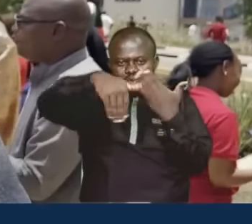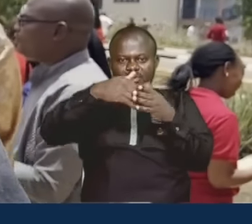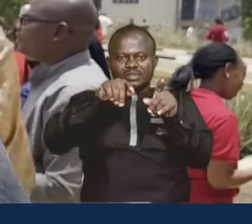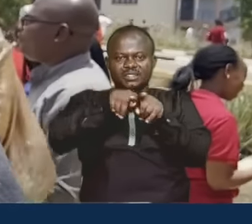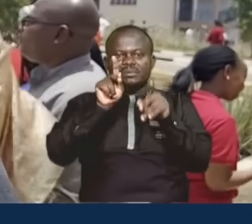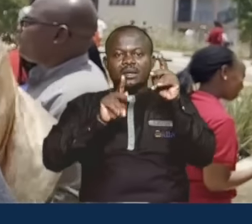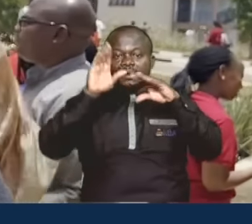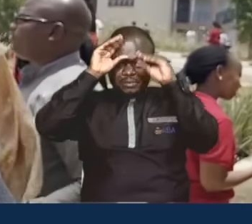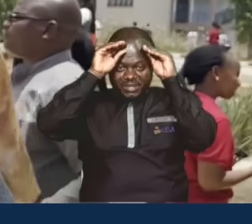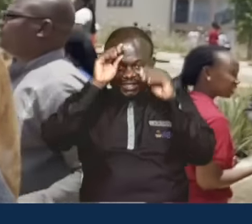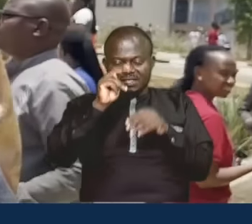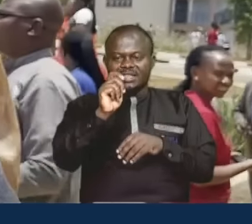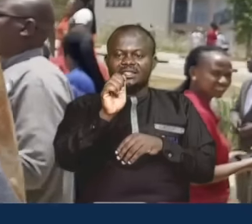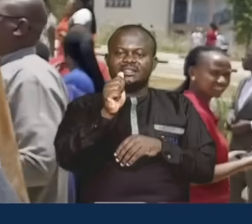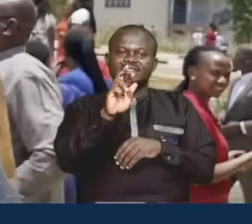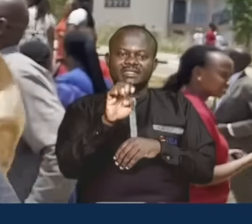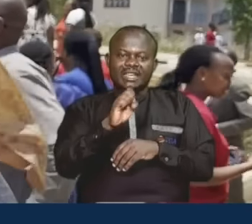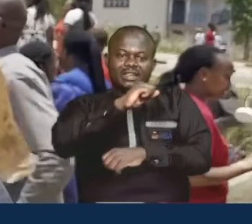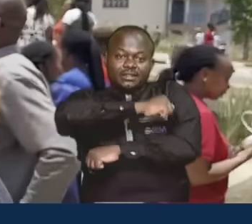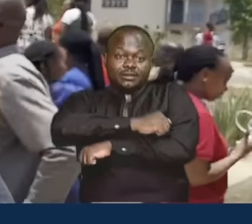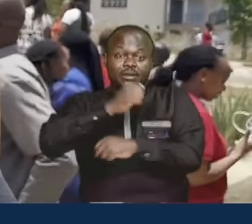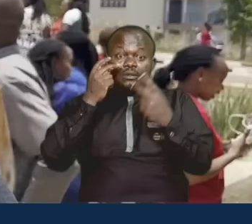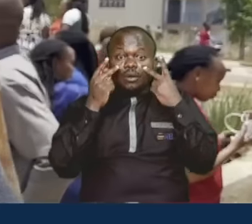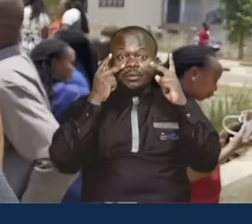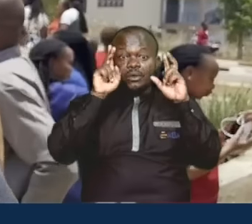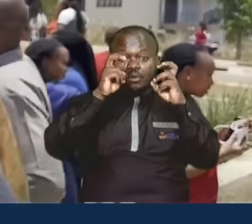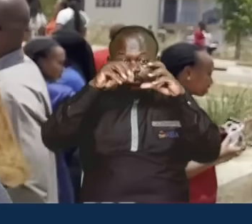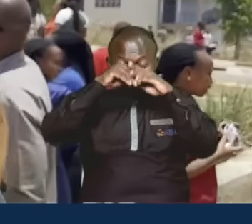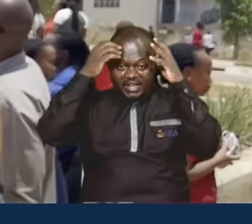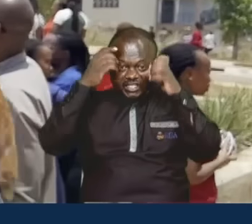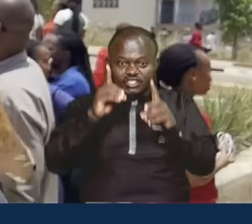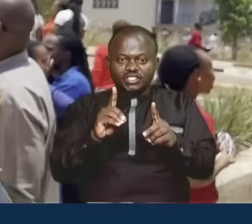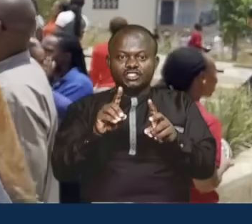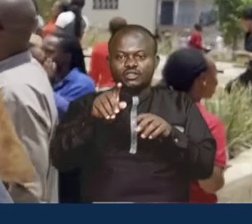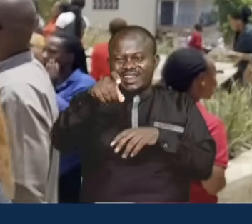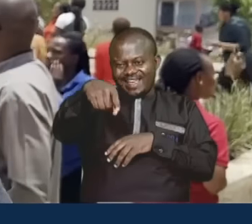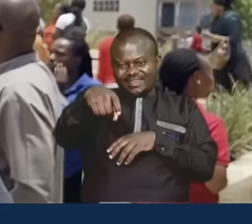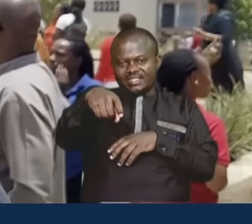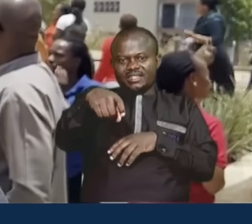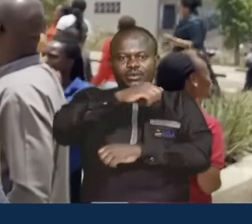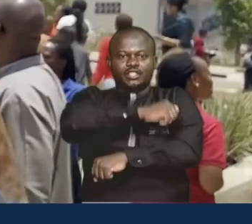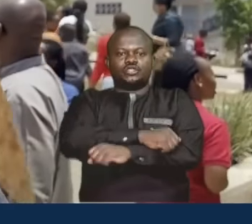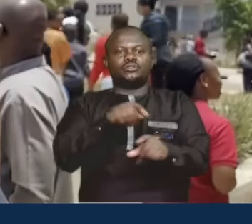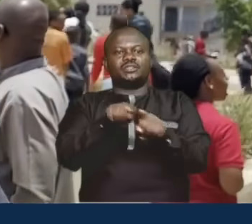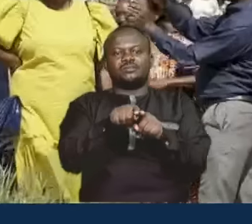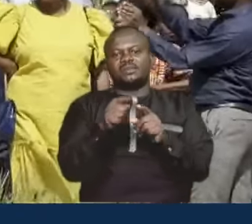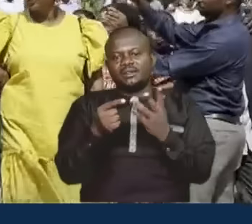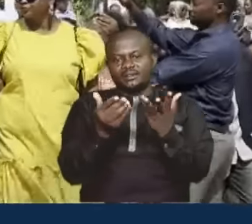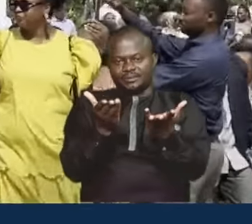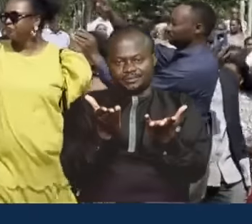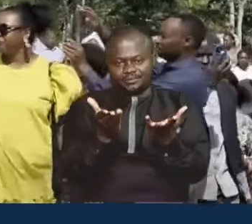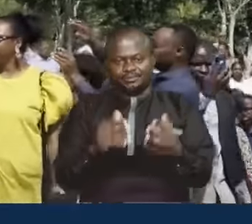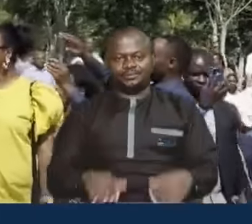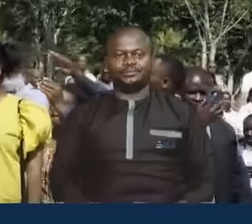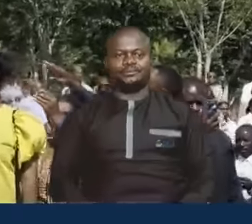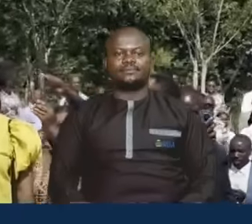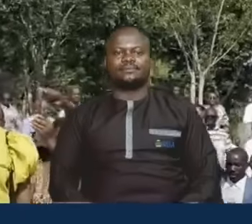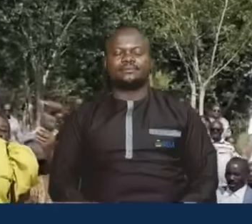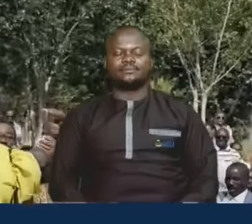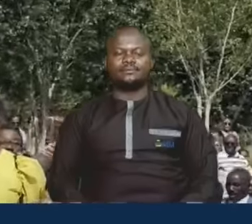School twabonye ko mu burezi hakenewe ishuri nk'iringiri